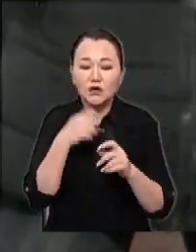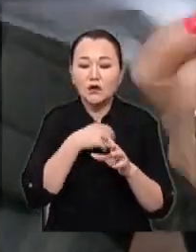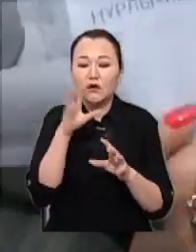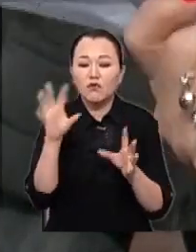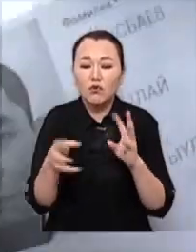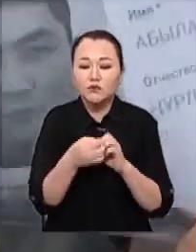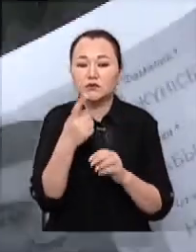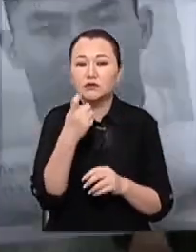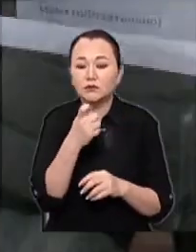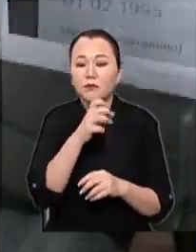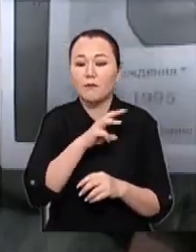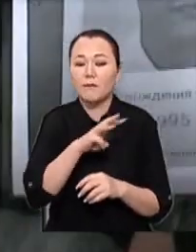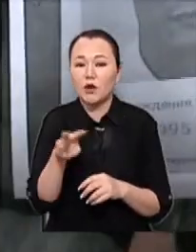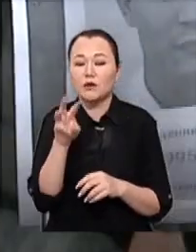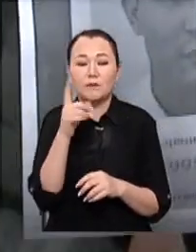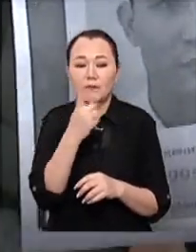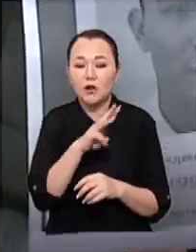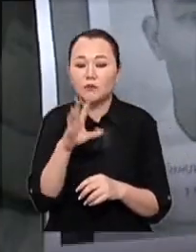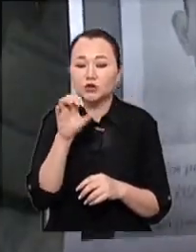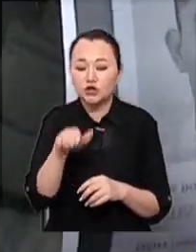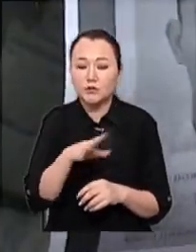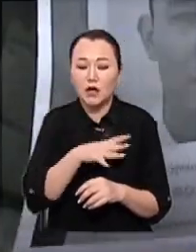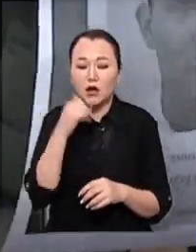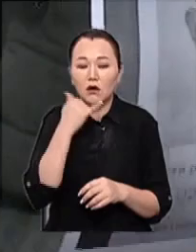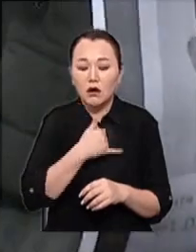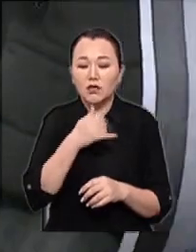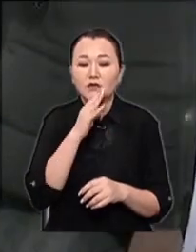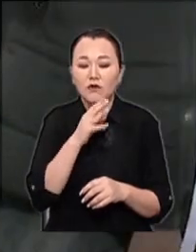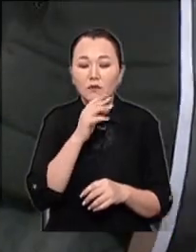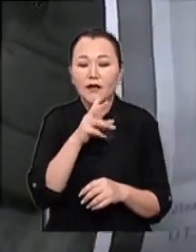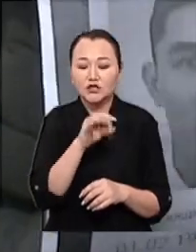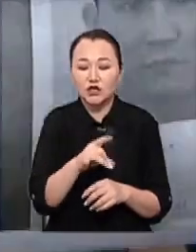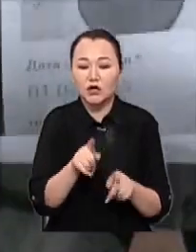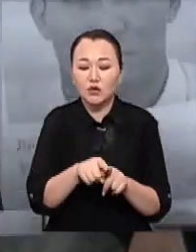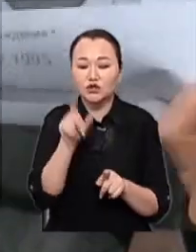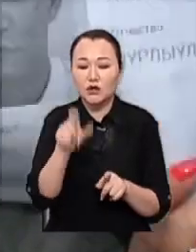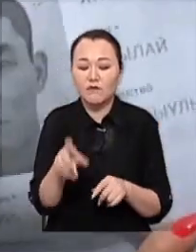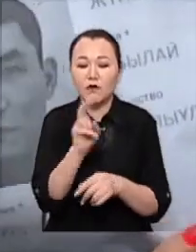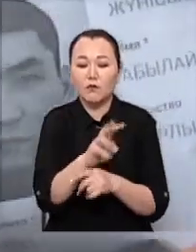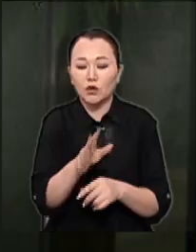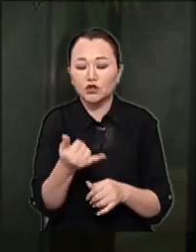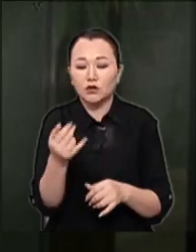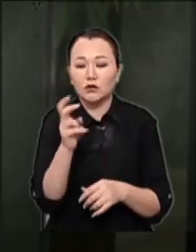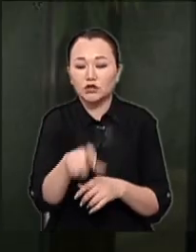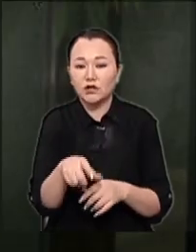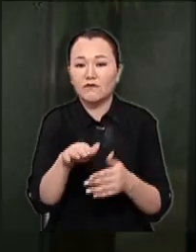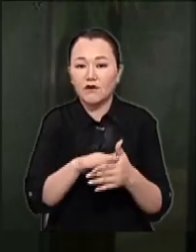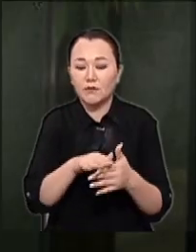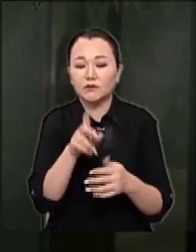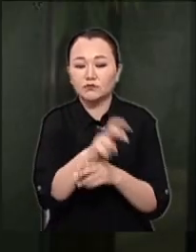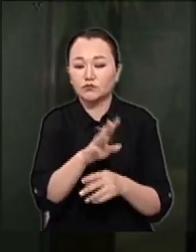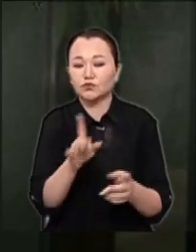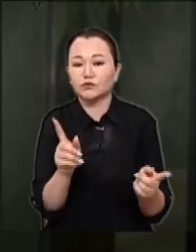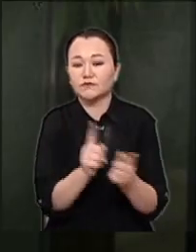jarim suma boldı. İşi özer ızvandap tır menedjer kızlarga. Kazır mınanday adam kredi, mınanday adam kredi dedi. Бәрі